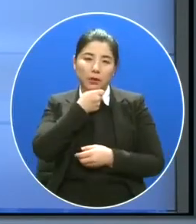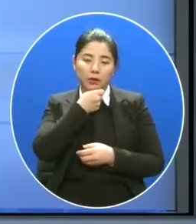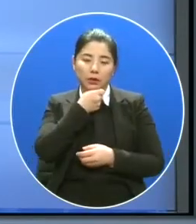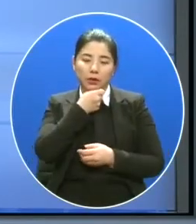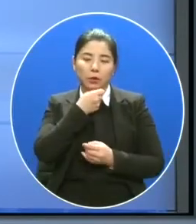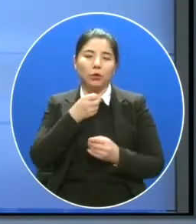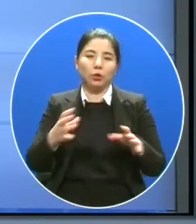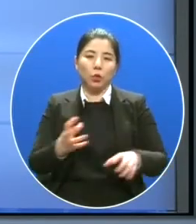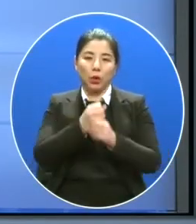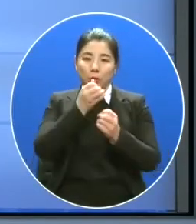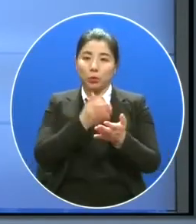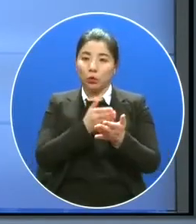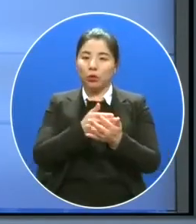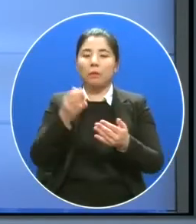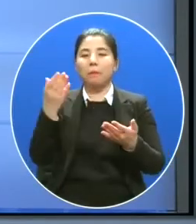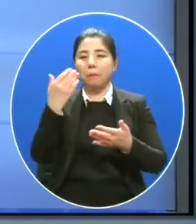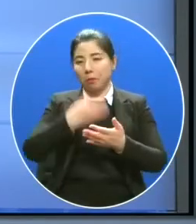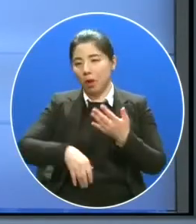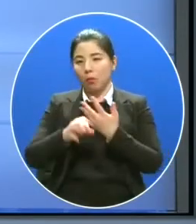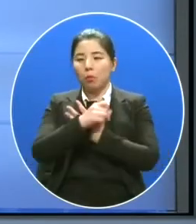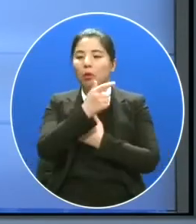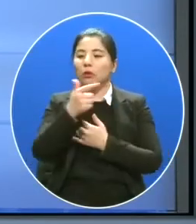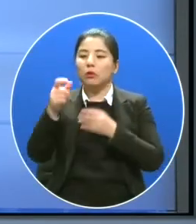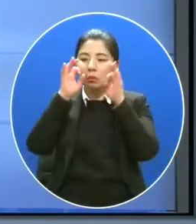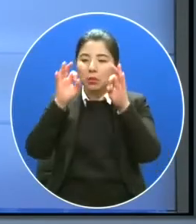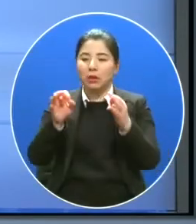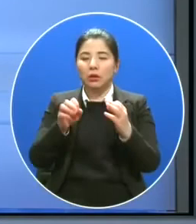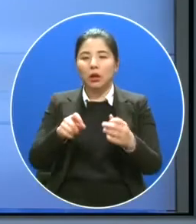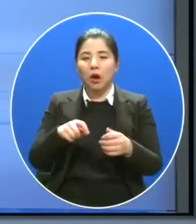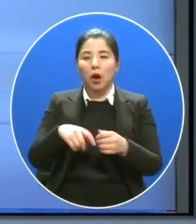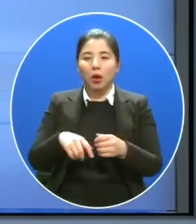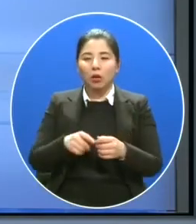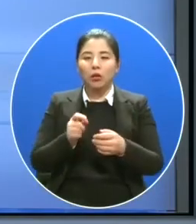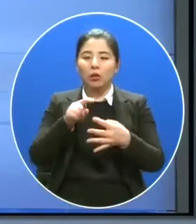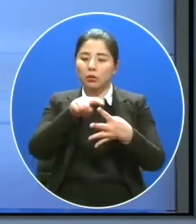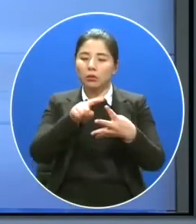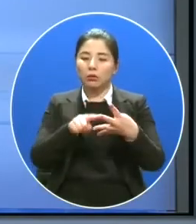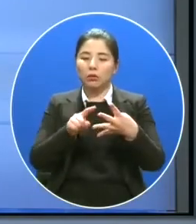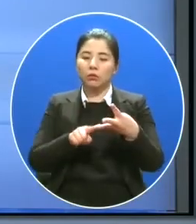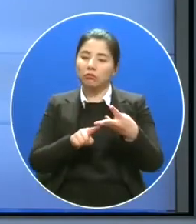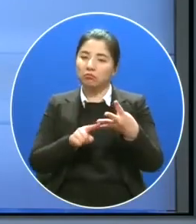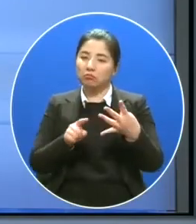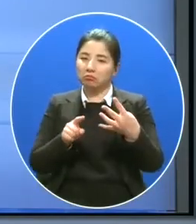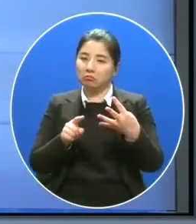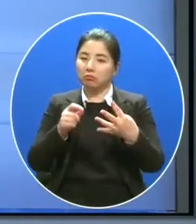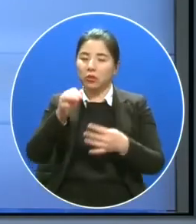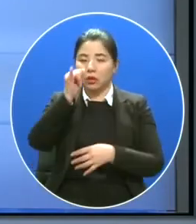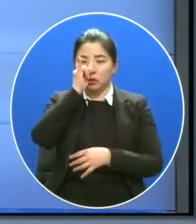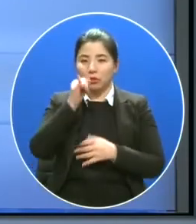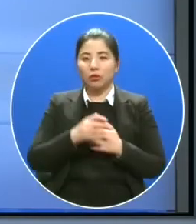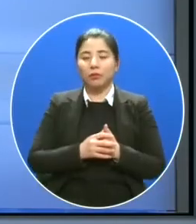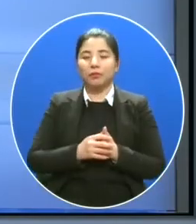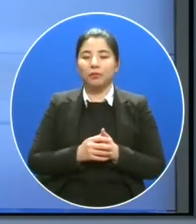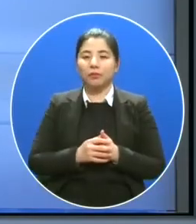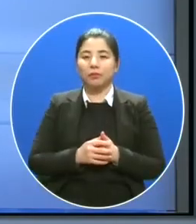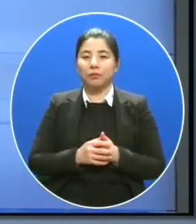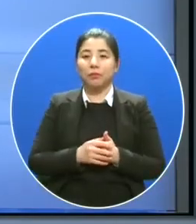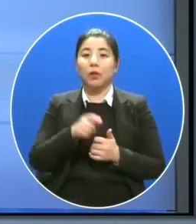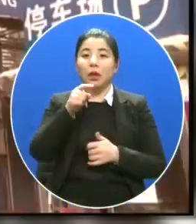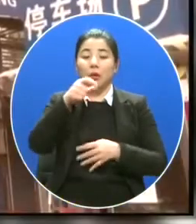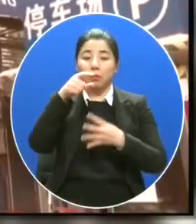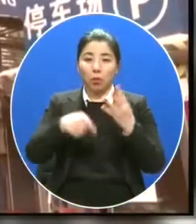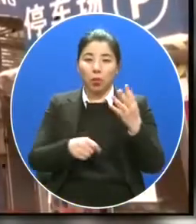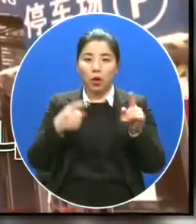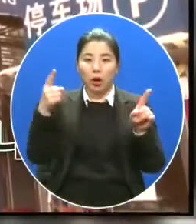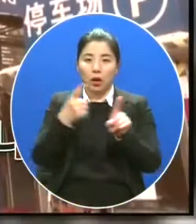진행자들이 전하는 종합 뉴스를 제외하면 크게 보아 서너 가지 코너가 등장하는 형식을 띠고 있습니다.